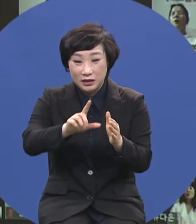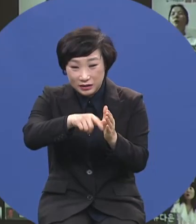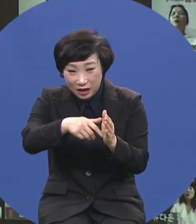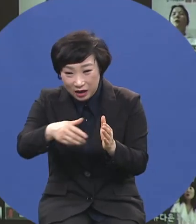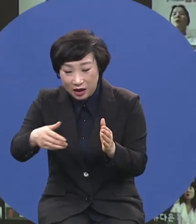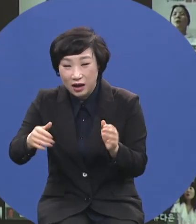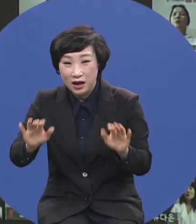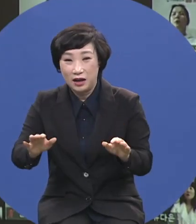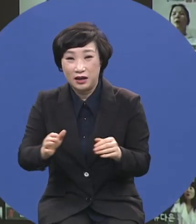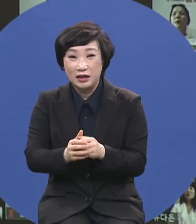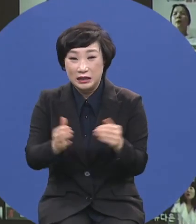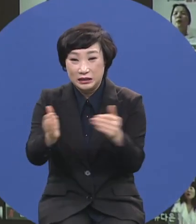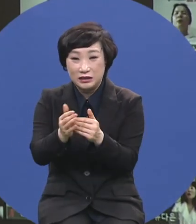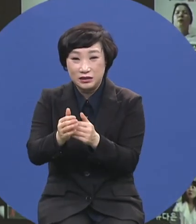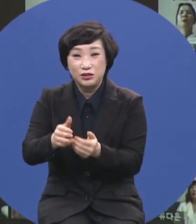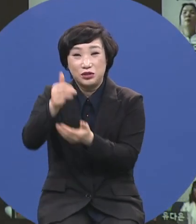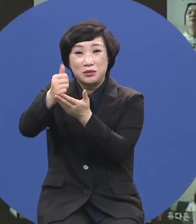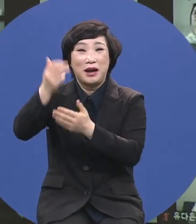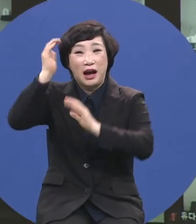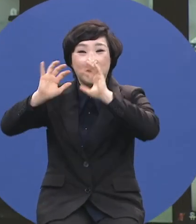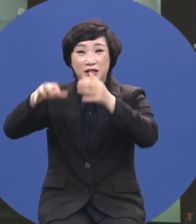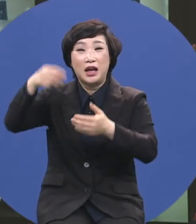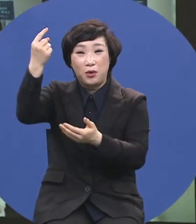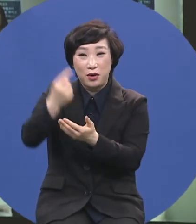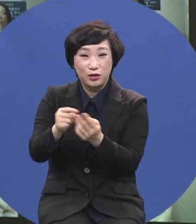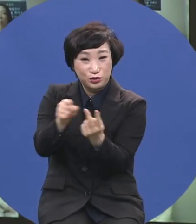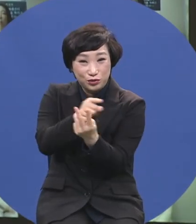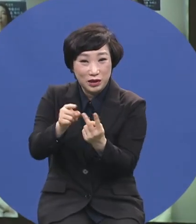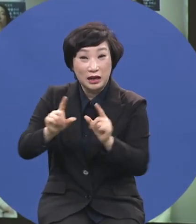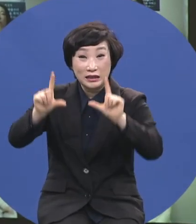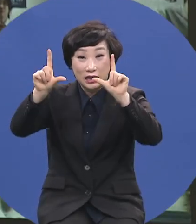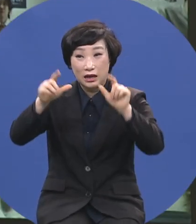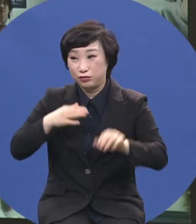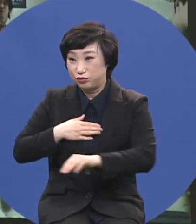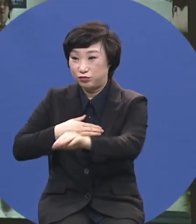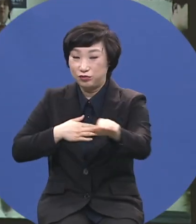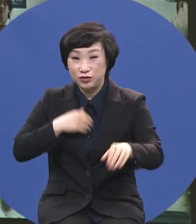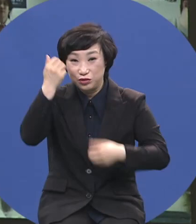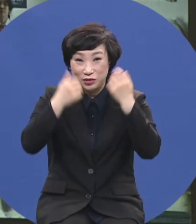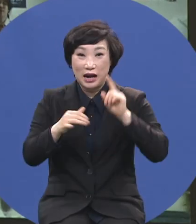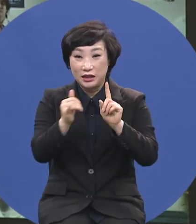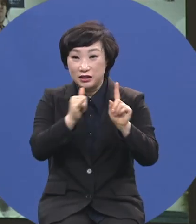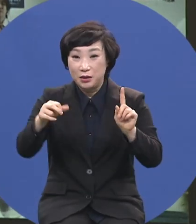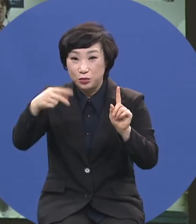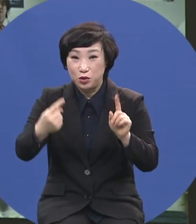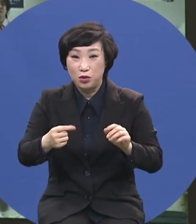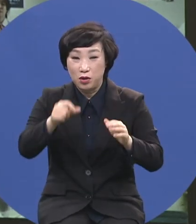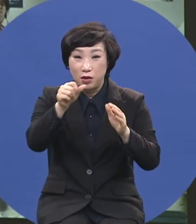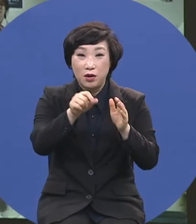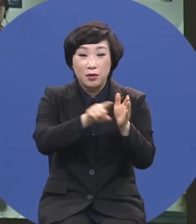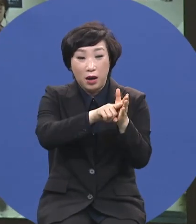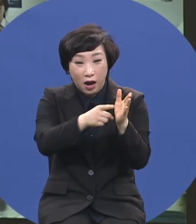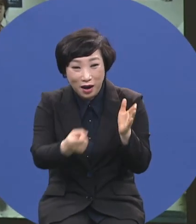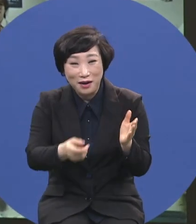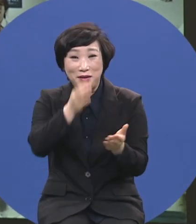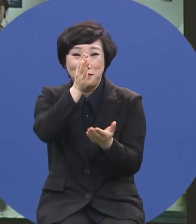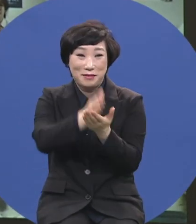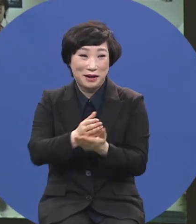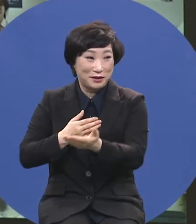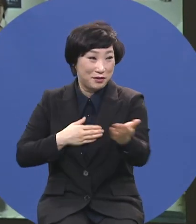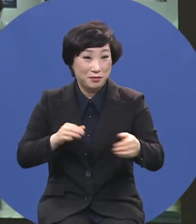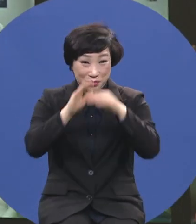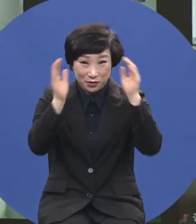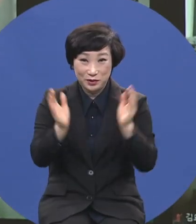종교시킨 주님의 공중에 강림하시든지 둘 중에 하나는 그날에 한 사람도 다 고자가 없이